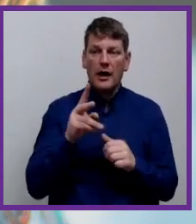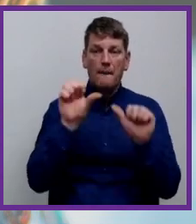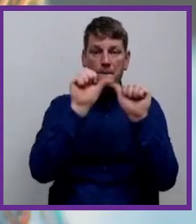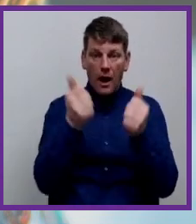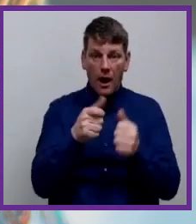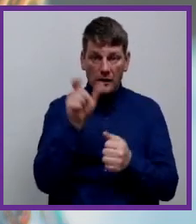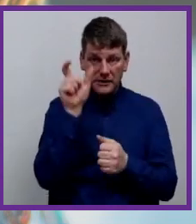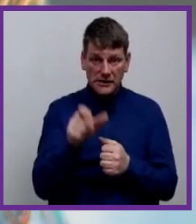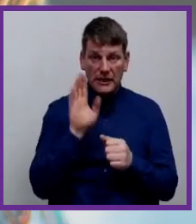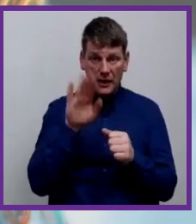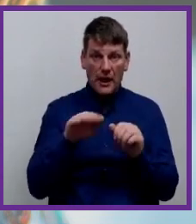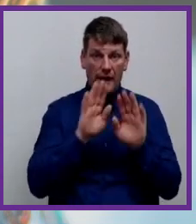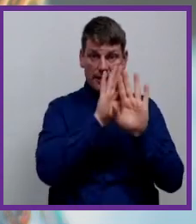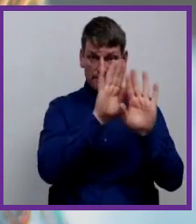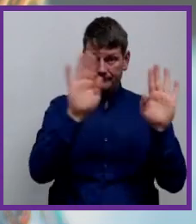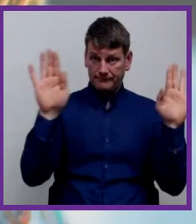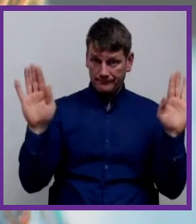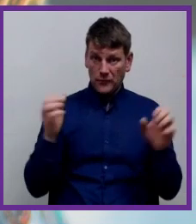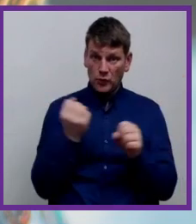mākslinieks, lai izstādītos,